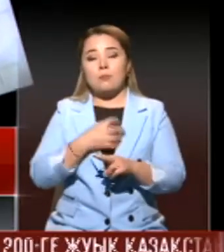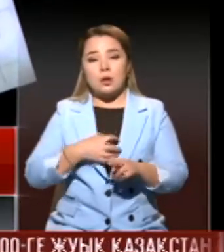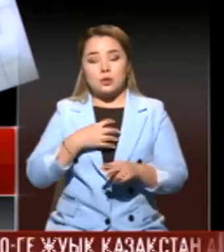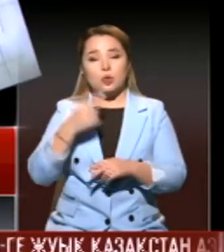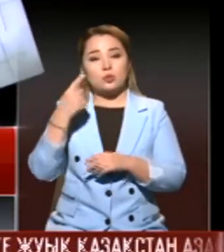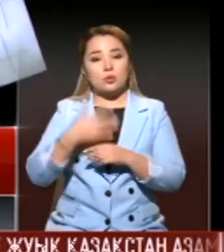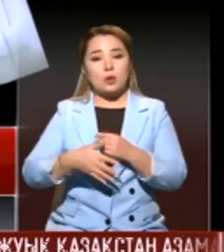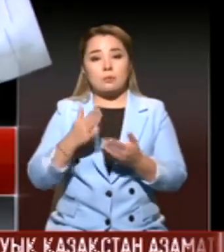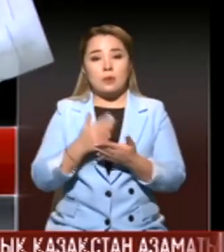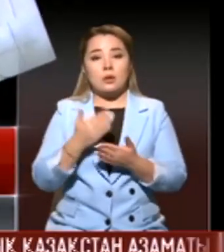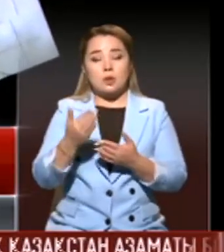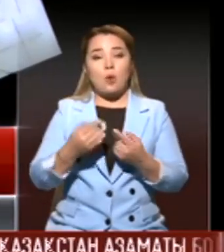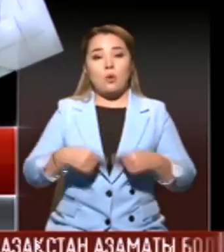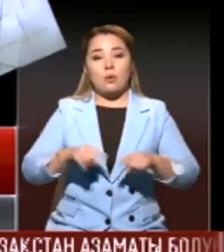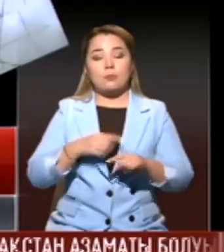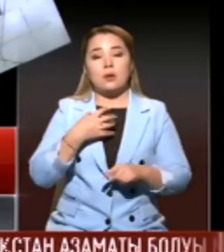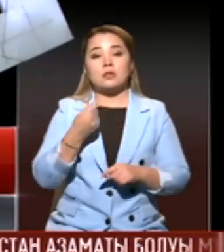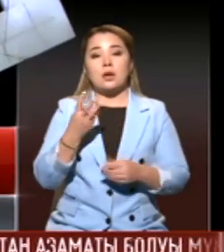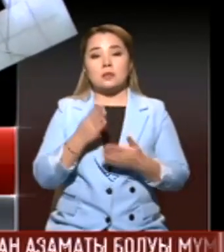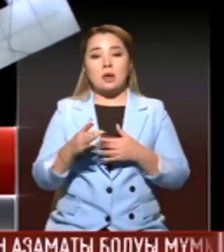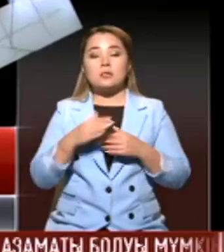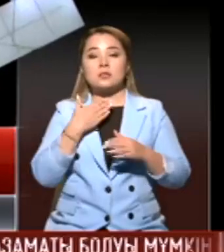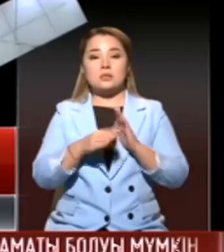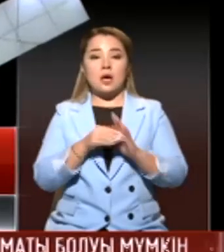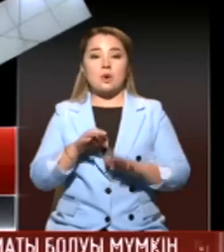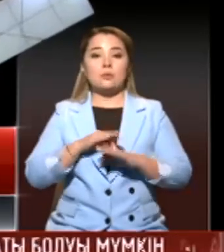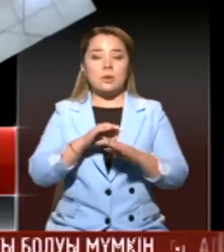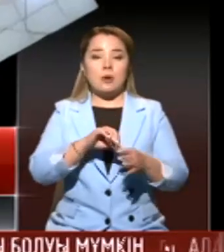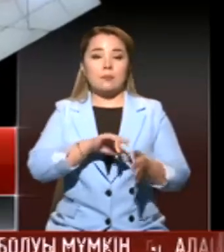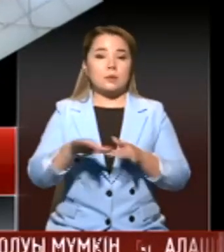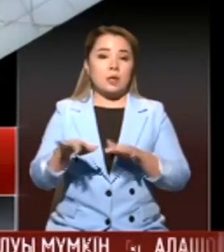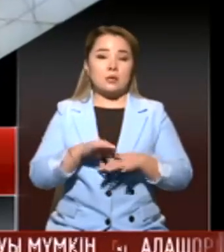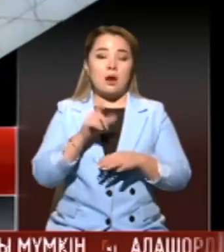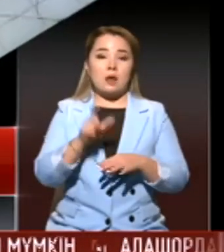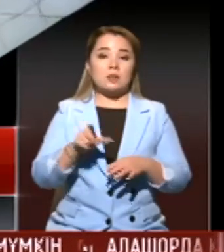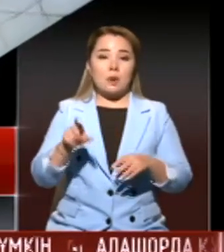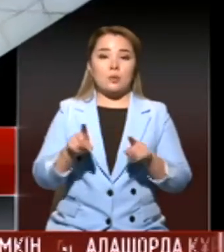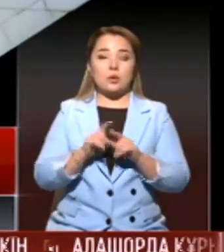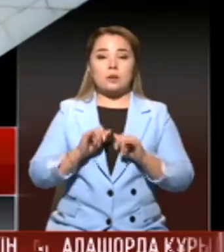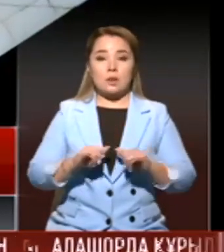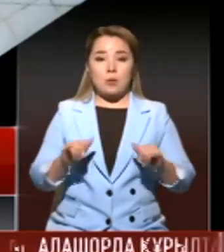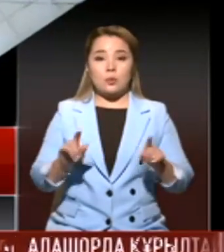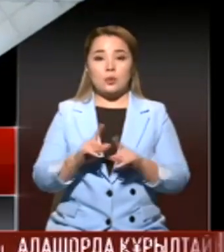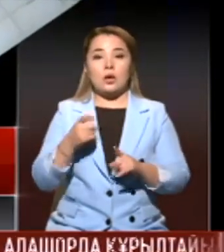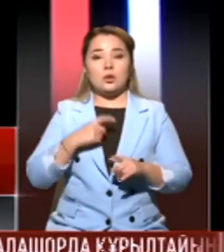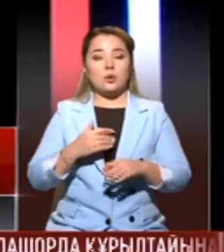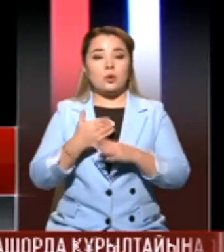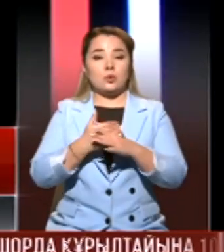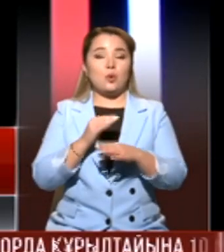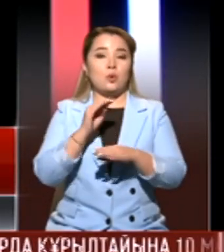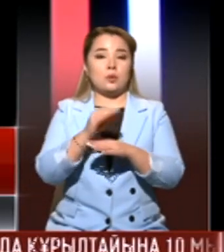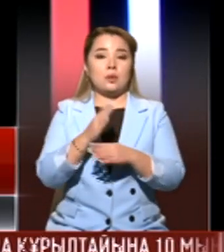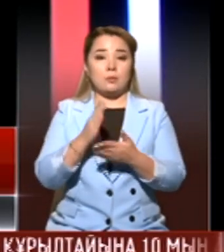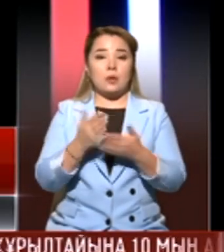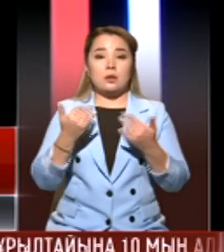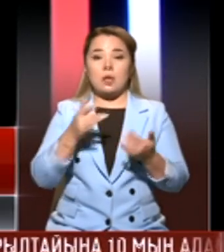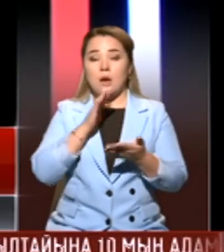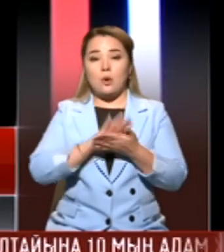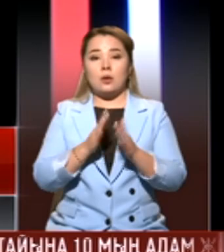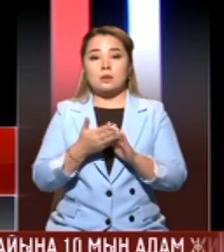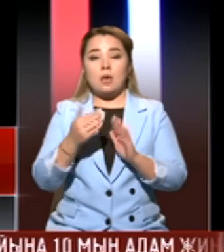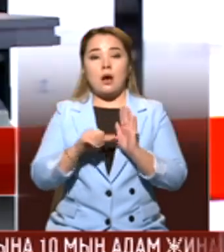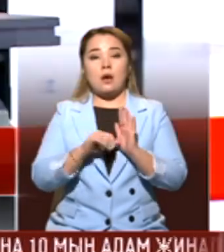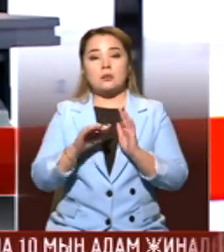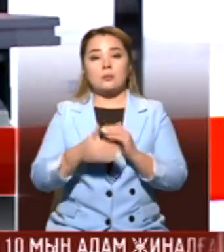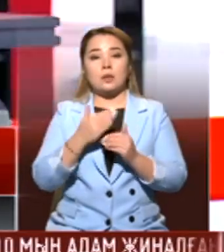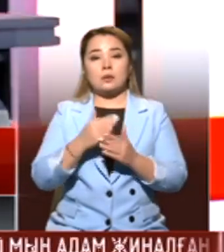маңыздылығын түсінеді. Қоғам оның қаншалықты сайлау процесінде бақылаушы болу азаматтық қоғамды да дамытуға өзінің үлесі бар екенін біледі. Сондықтан қазіргі уақытта енді